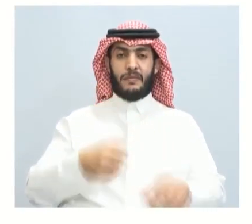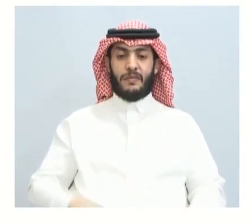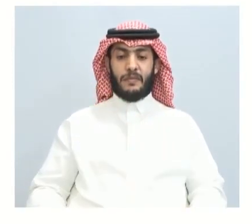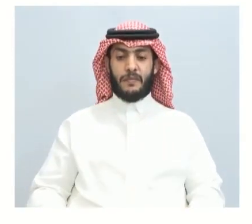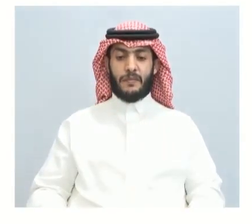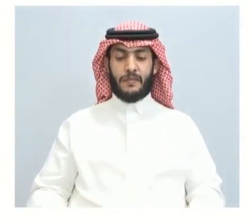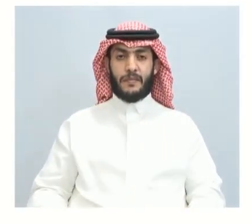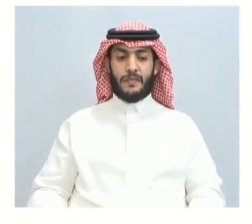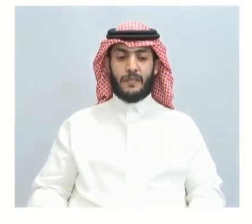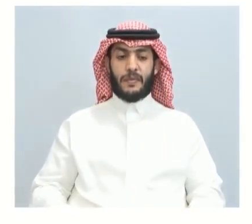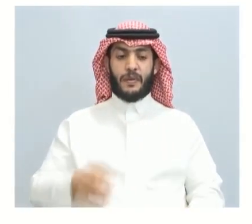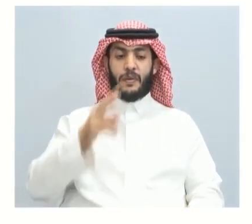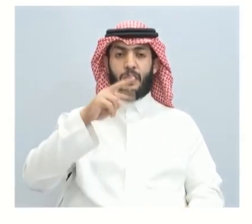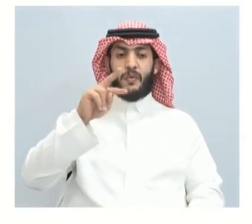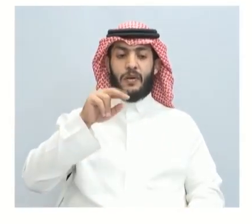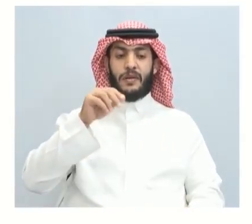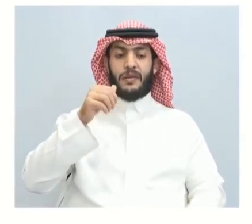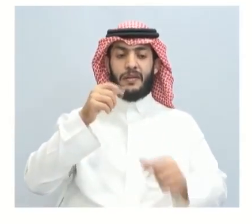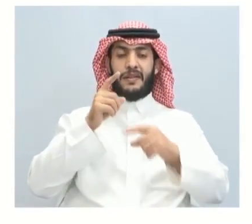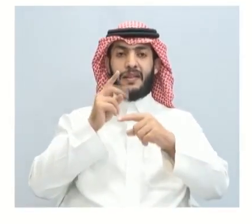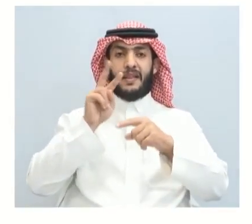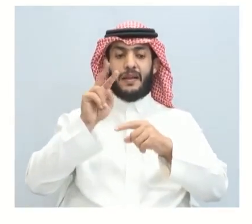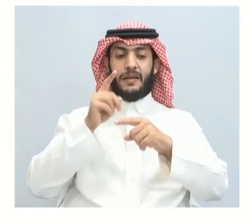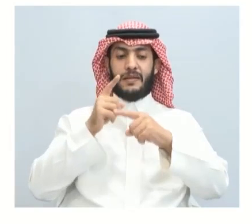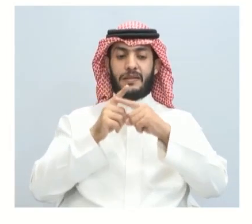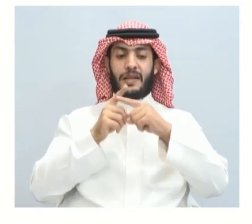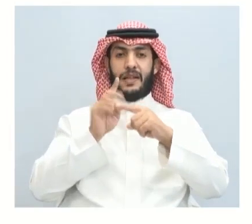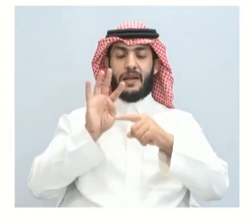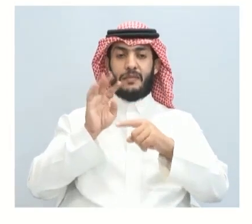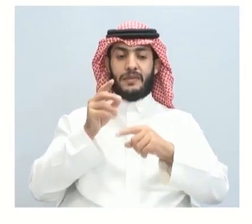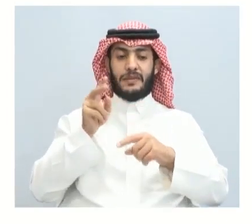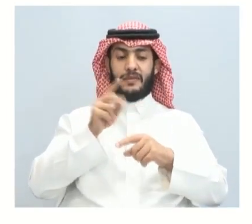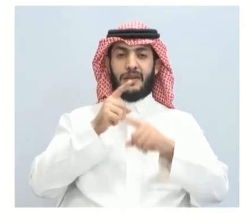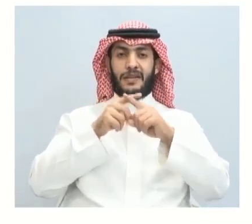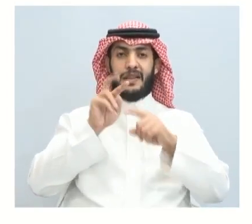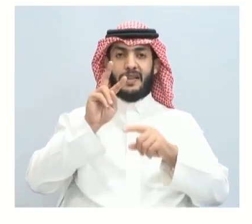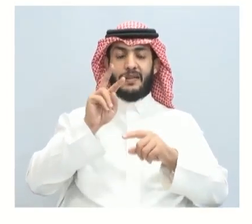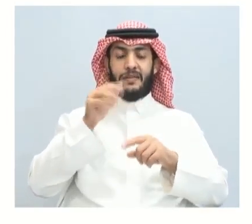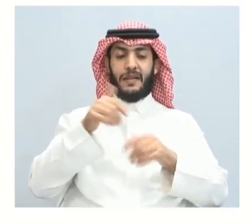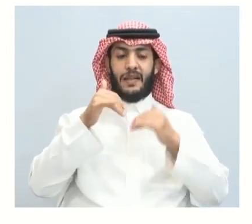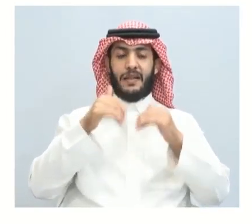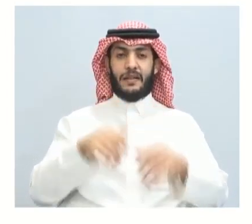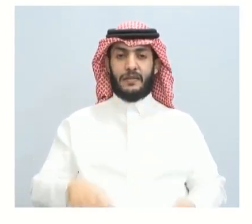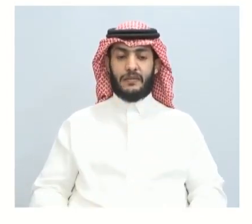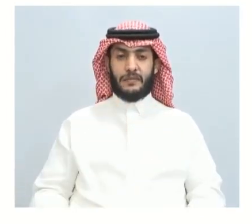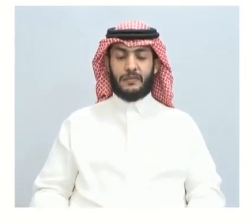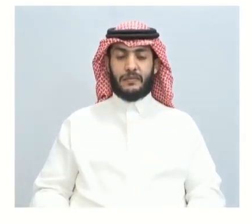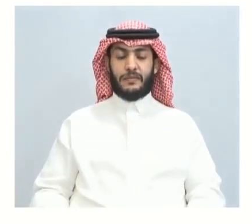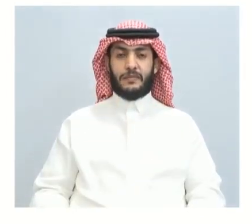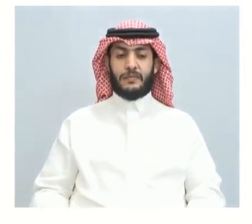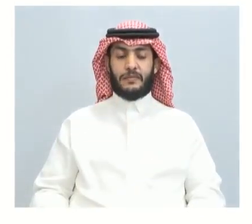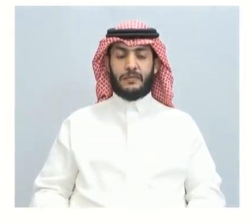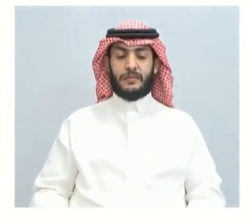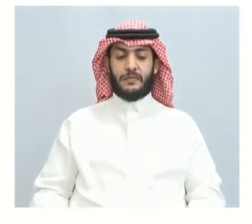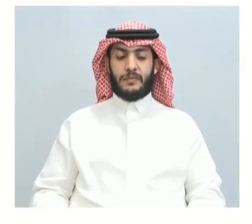انه راح يبقى لي واي تربيع زائدا 4 تساوي الاكس تربيع بهذه الصوره